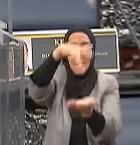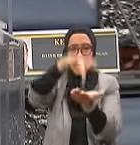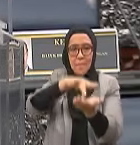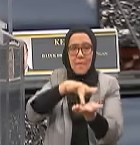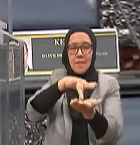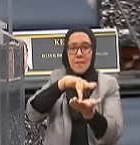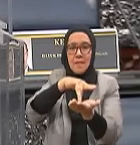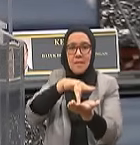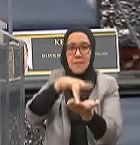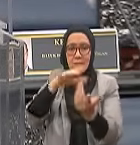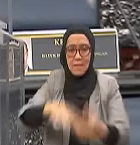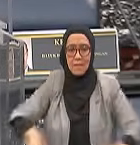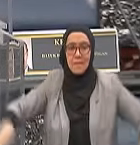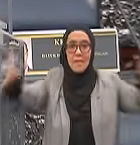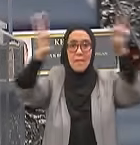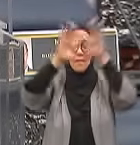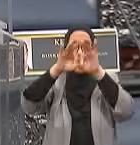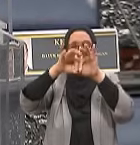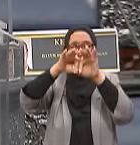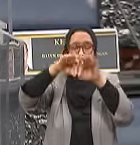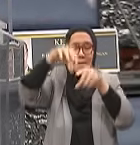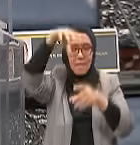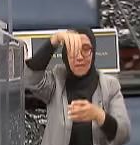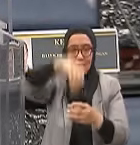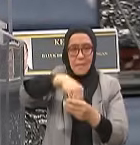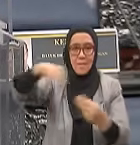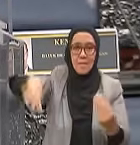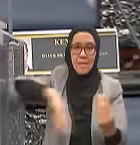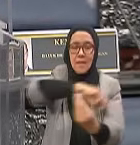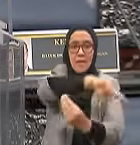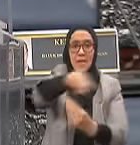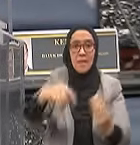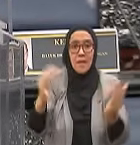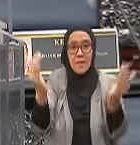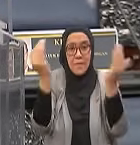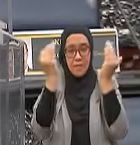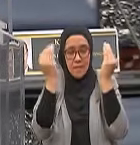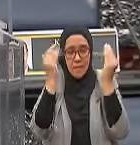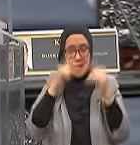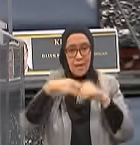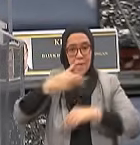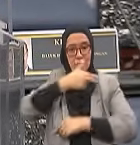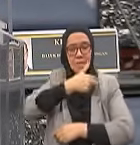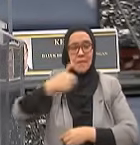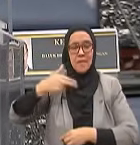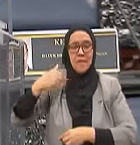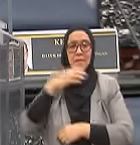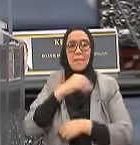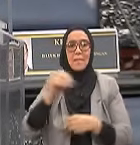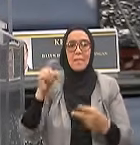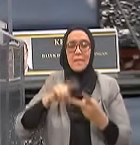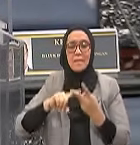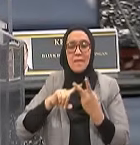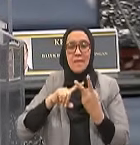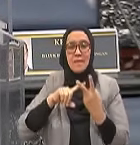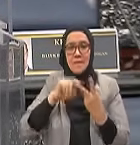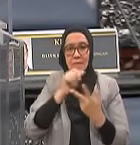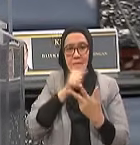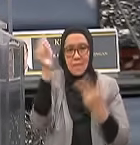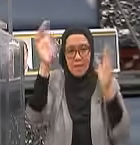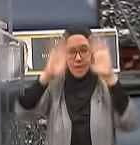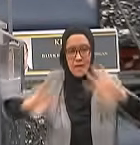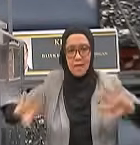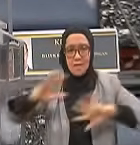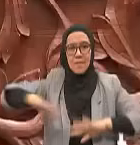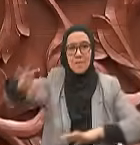kawasan Brunei Indonesia Malaysia Filipina is asiangroup irit ia Van Heine geldern masih Fani